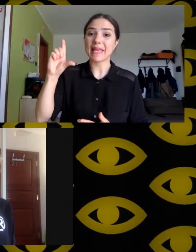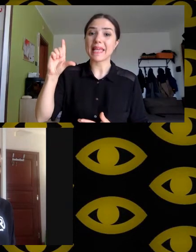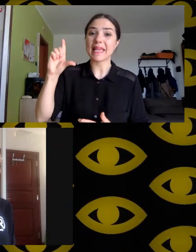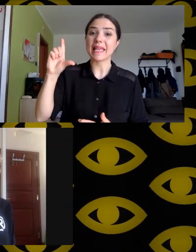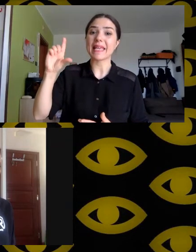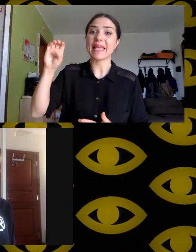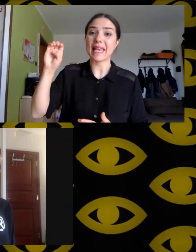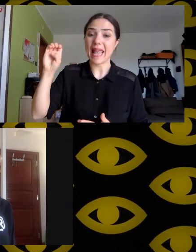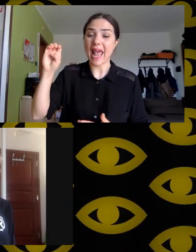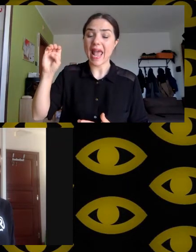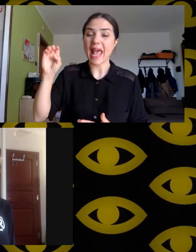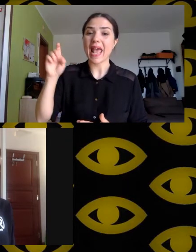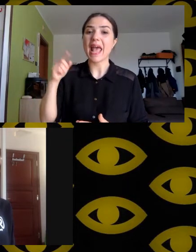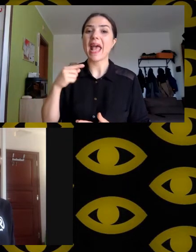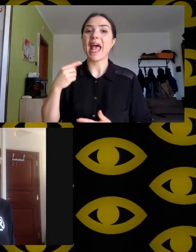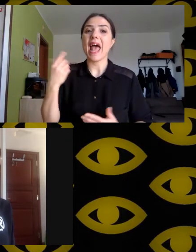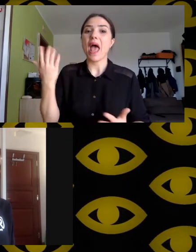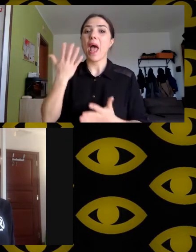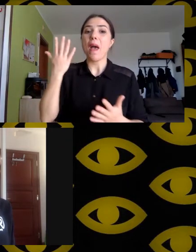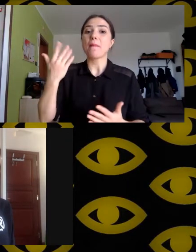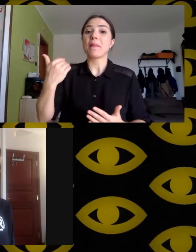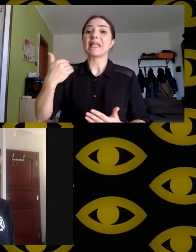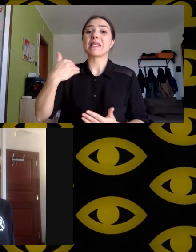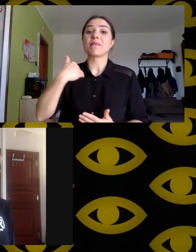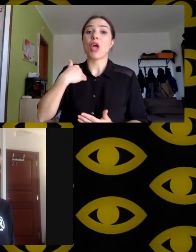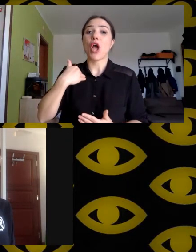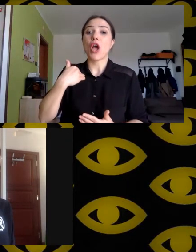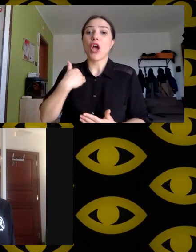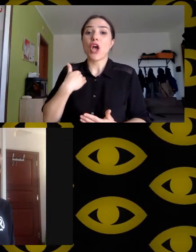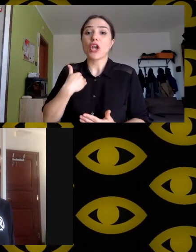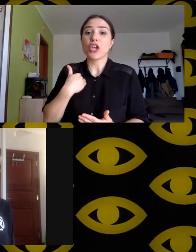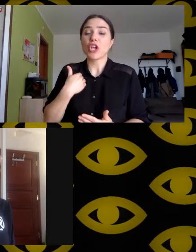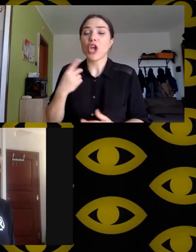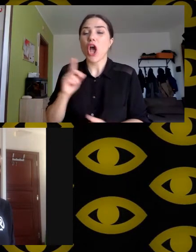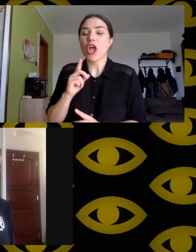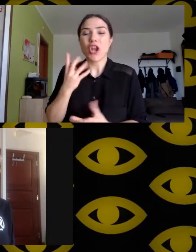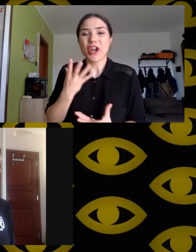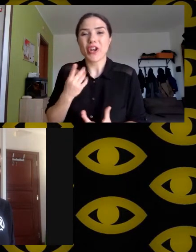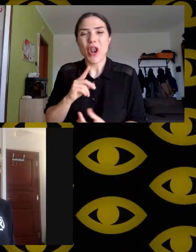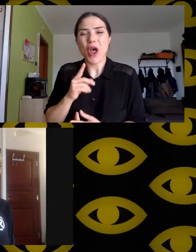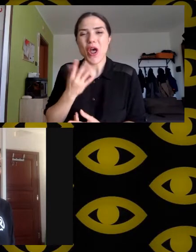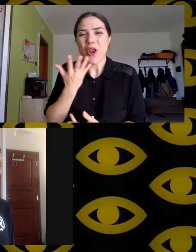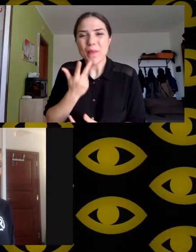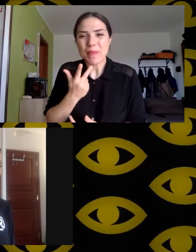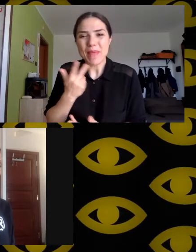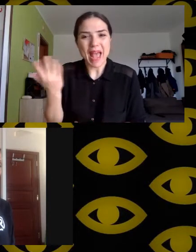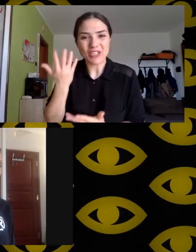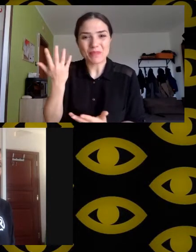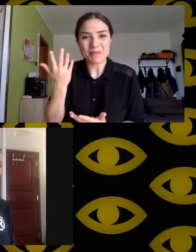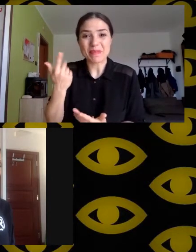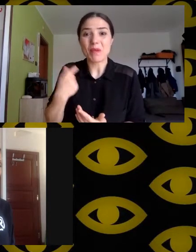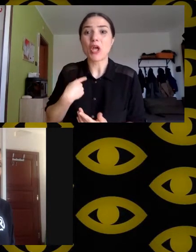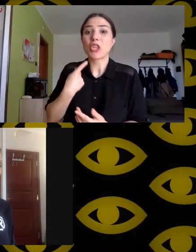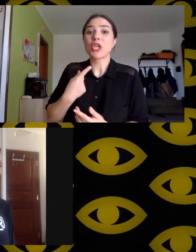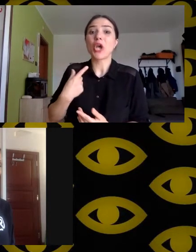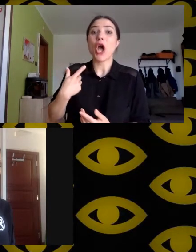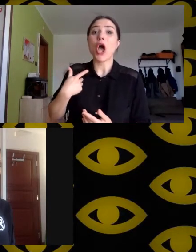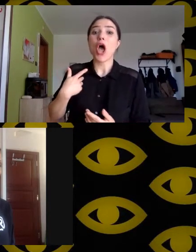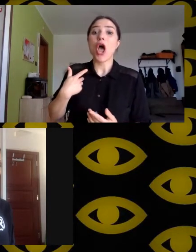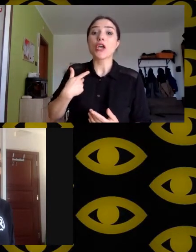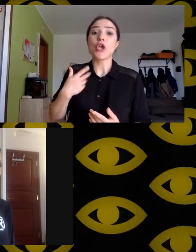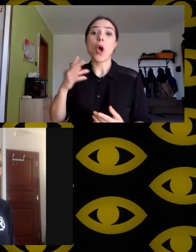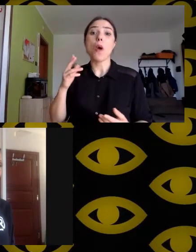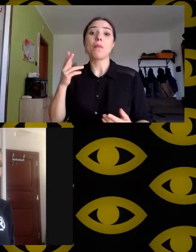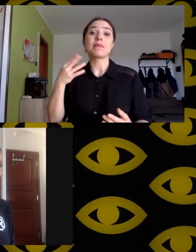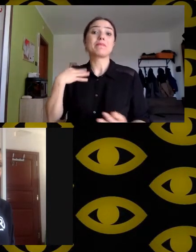ipovedente, ipoacusico, allora sono più bravo a cantare. Se fossi più bravo a cantare, sono più bravo perché ho una bella voce, non perché sono mezzo sordo